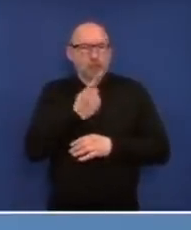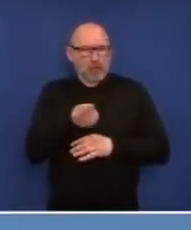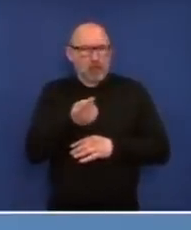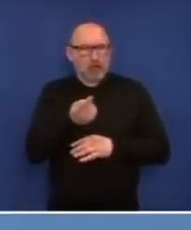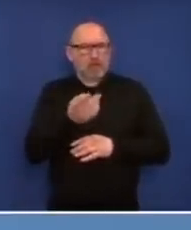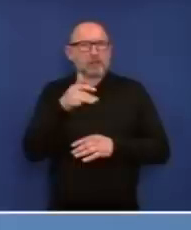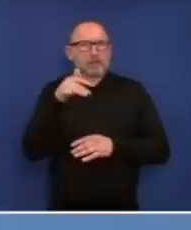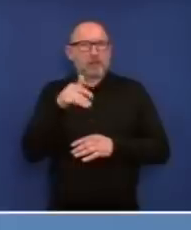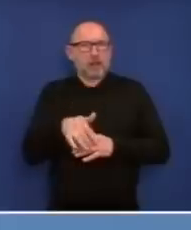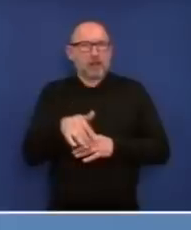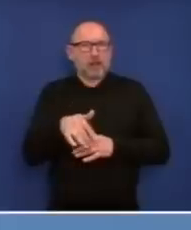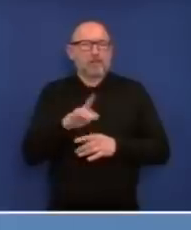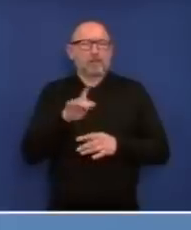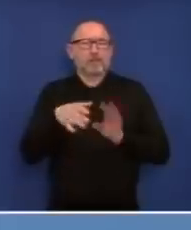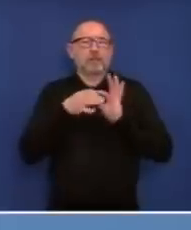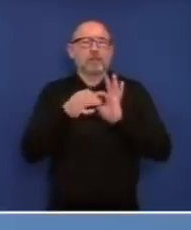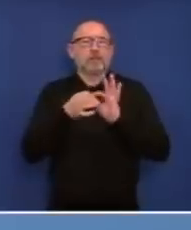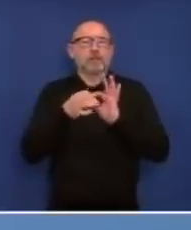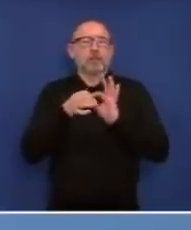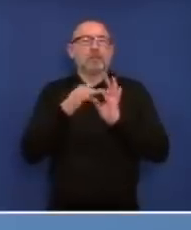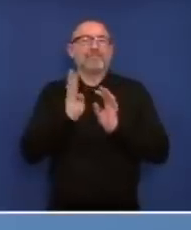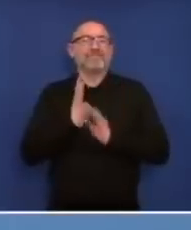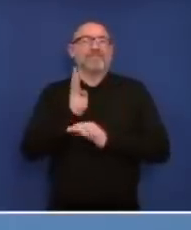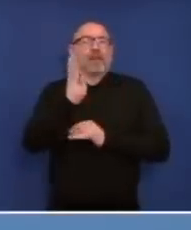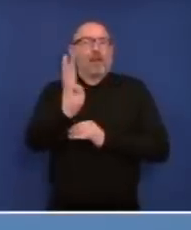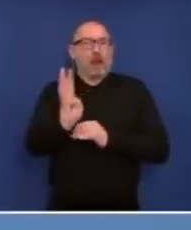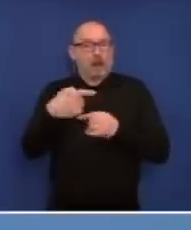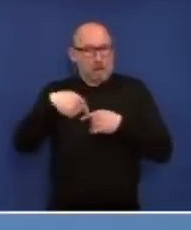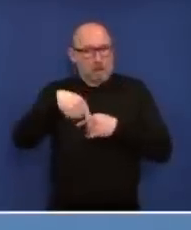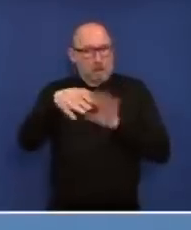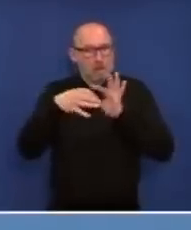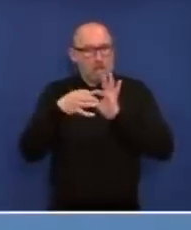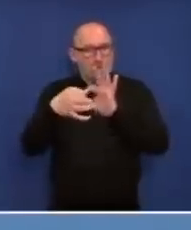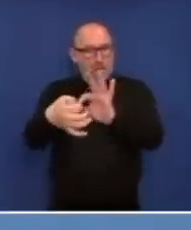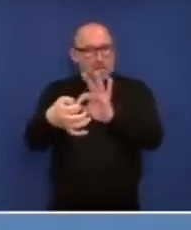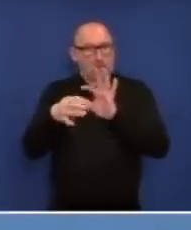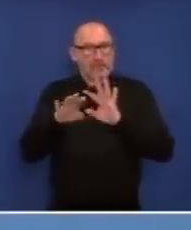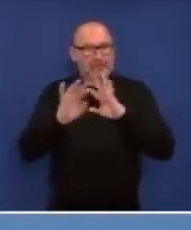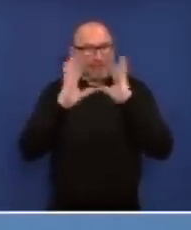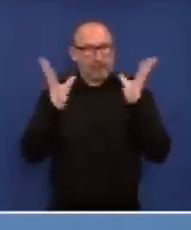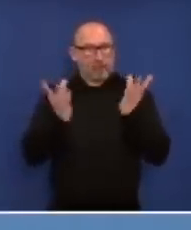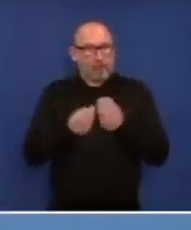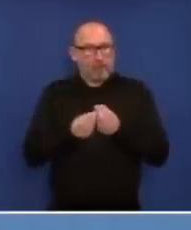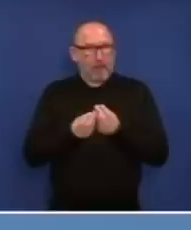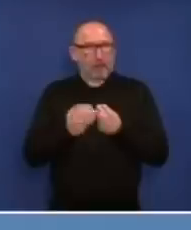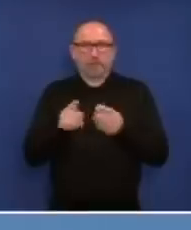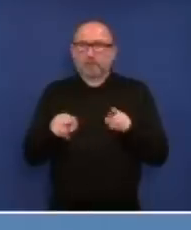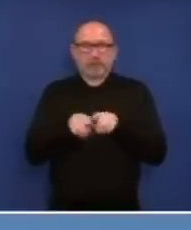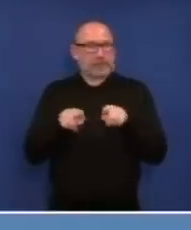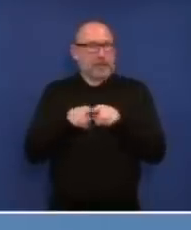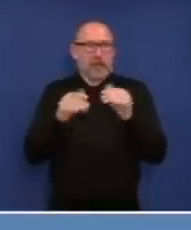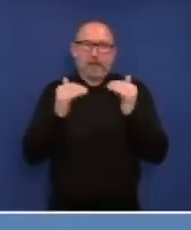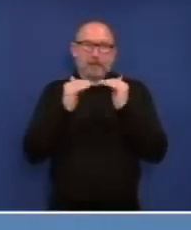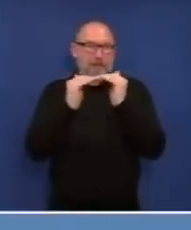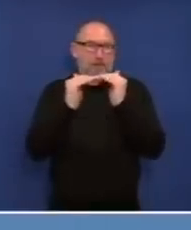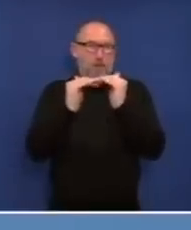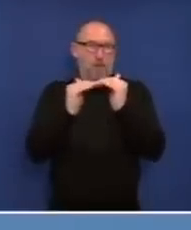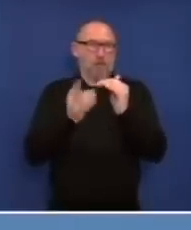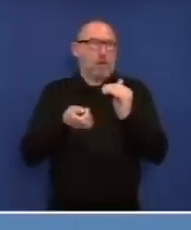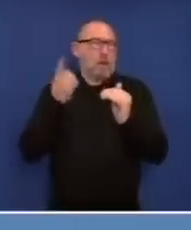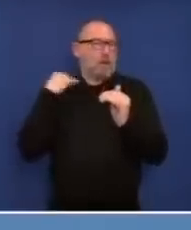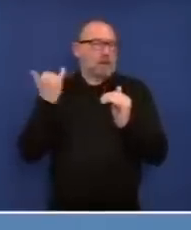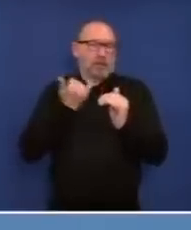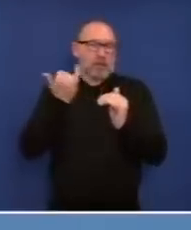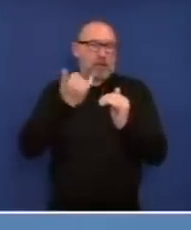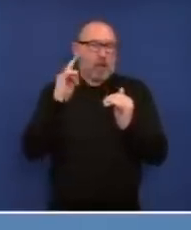gesagt, die bezieht sich auf die nächsten 4 Jahre in einen Gesamtumfang, der auf demselben Niveau liegt wie in den